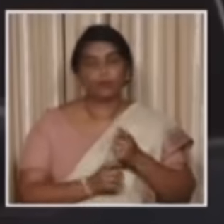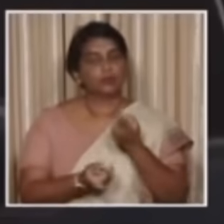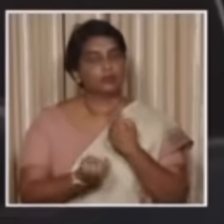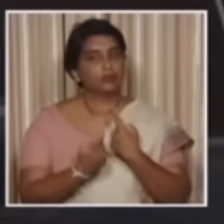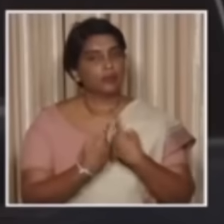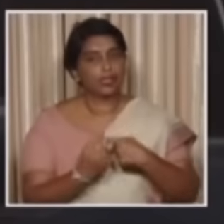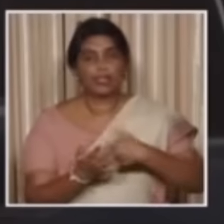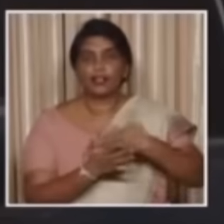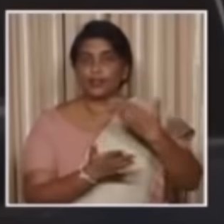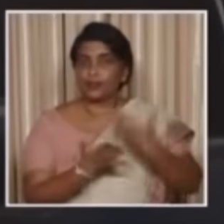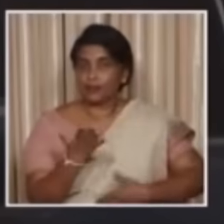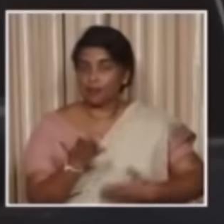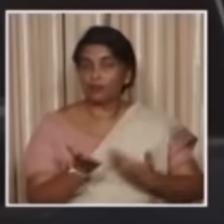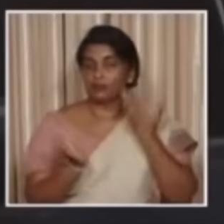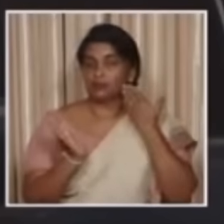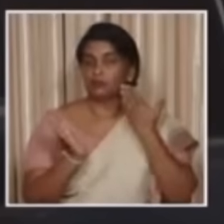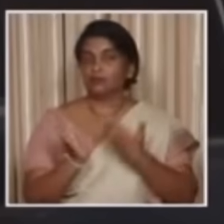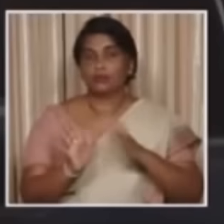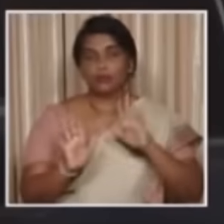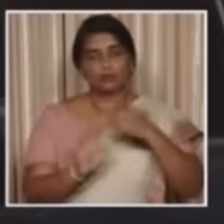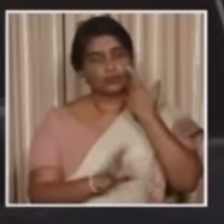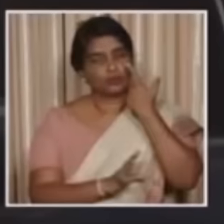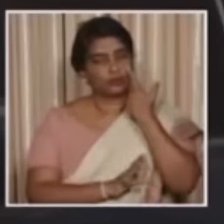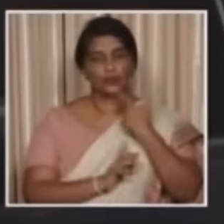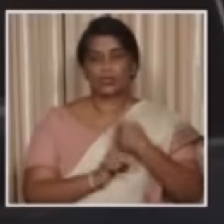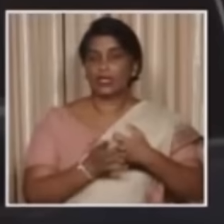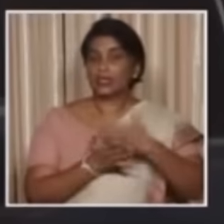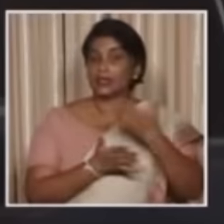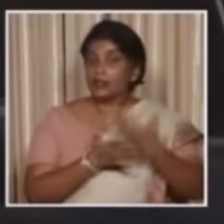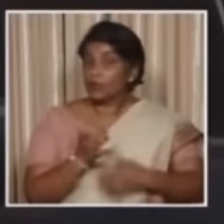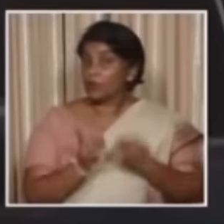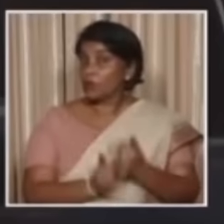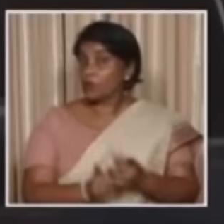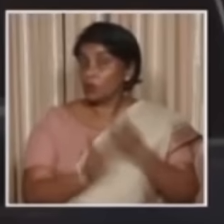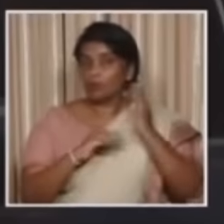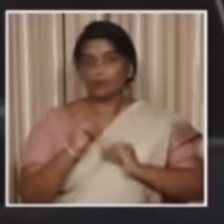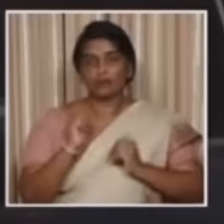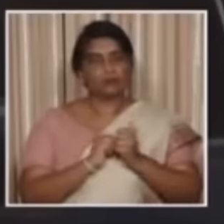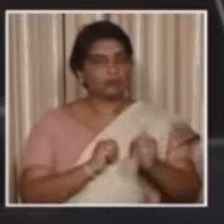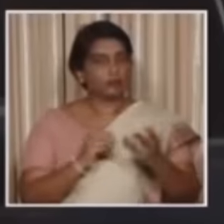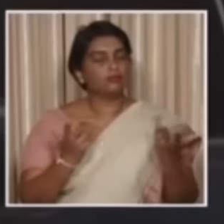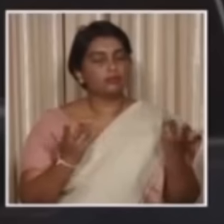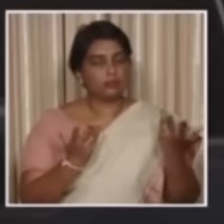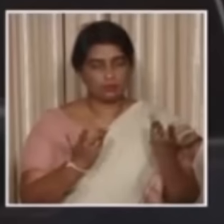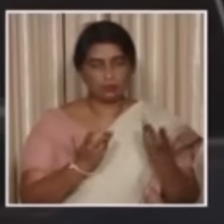කර වාර්තාවක් ඉදිරිපත් වුණා. හැබැයි කනගාටුවට කරුණ මේ වාර්තාව මතපදනම් වෙලා ඇක්ෂන් අරන්නේ.